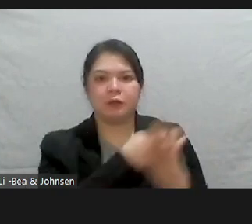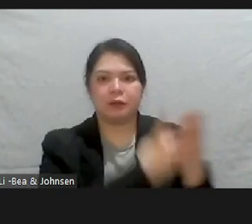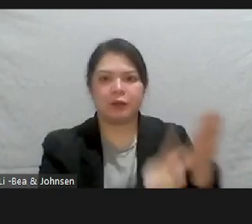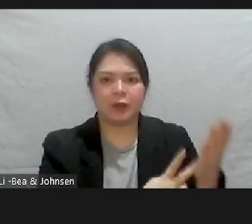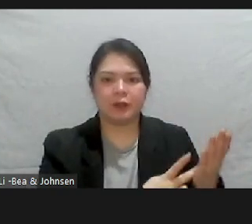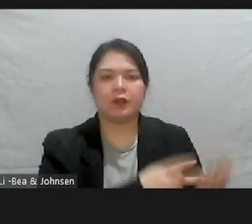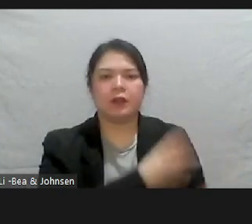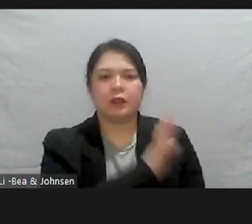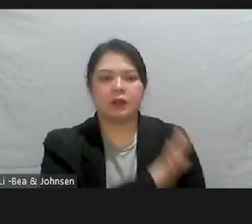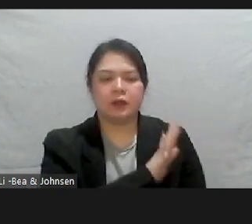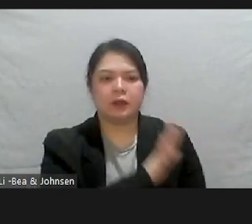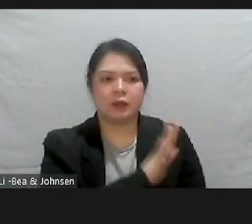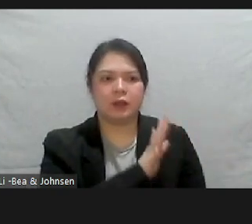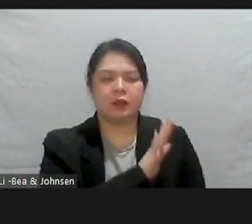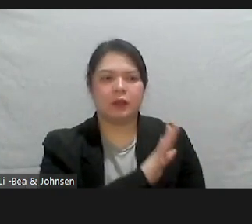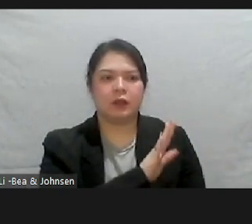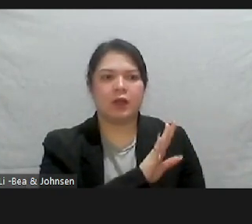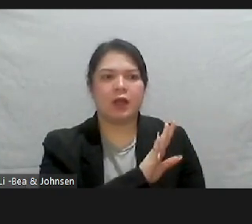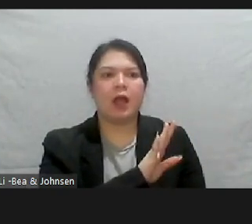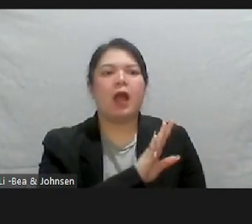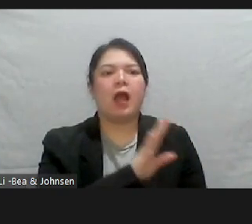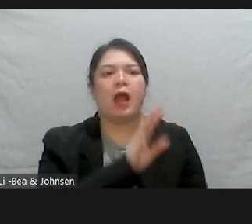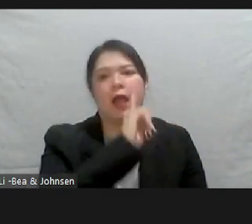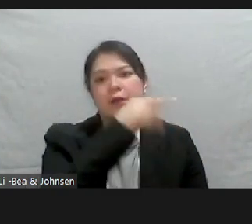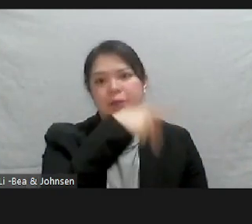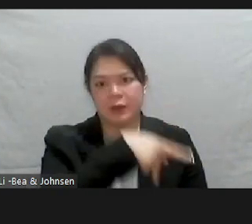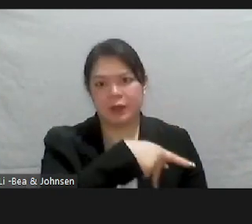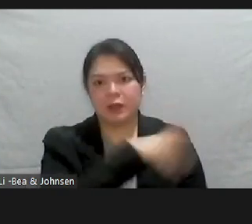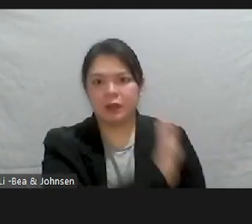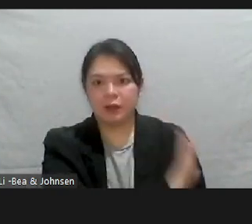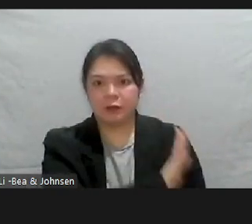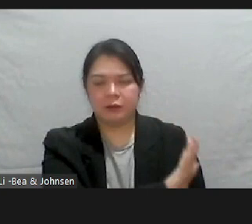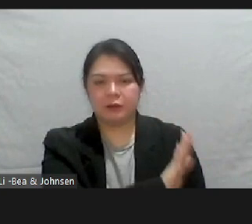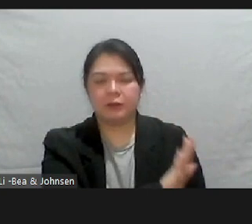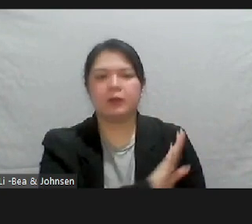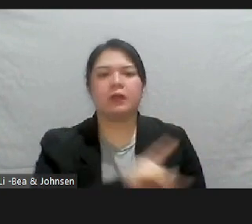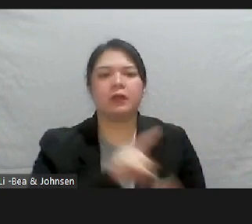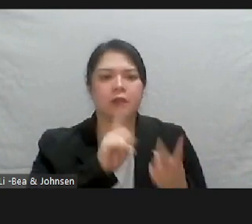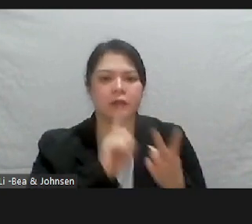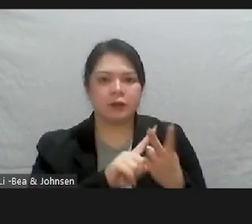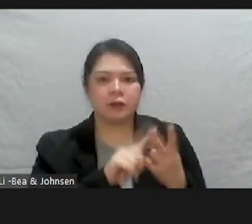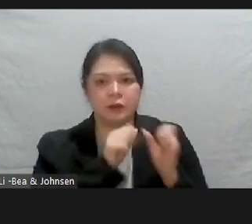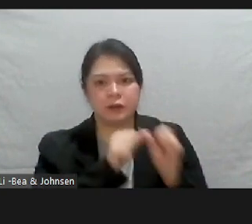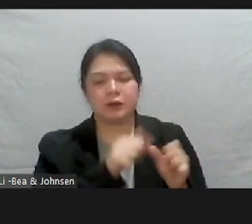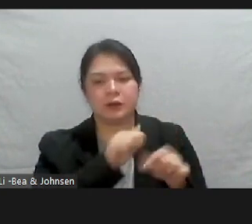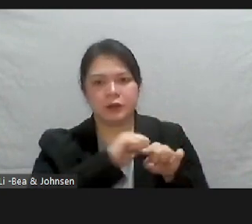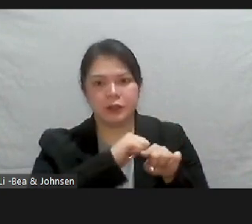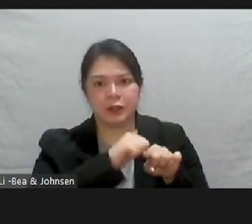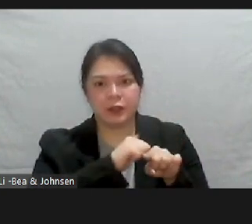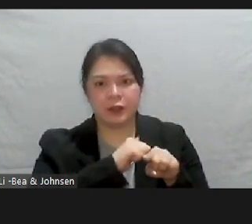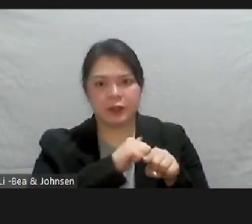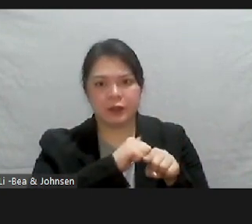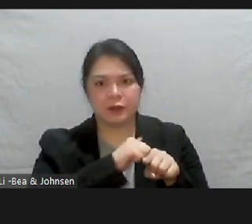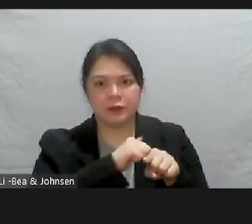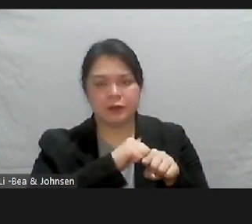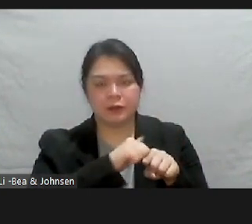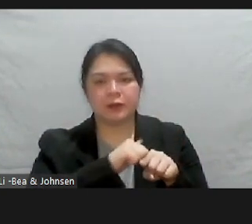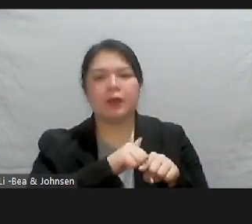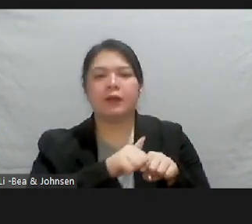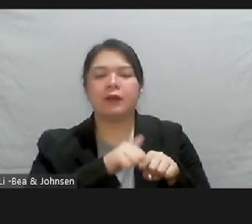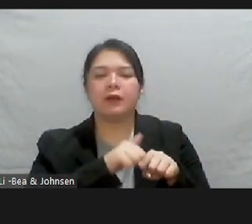katutubong pamayanan. Gayun din, no, yung mga tuloy-tuloy na trainings para naman sa mga